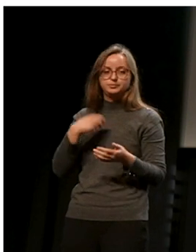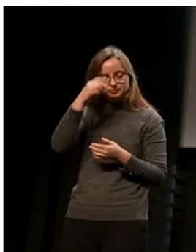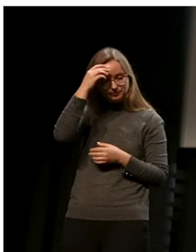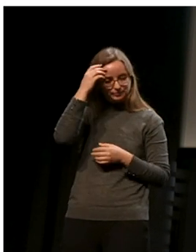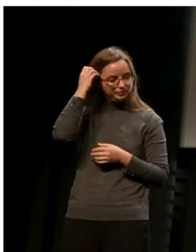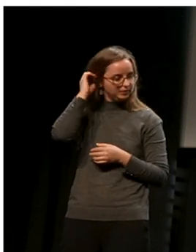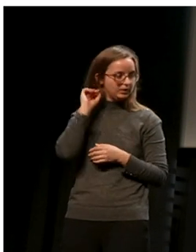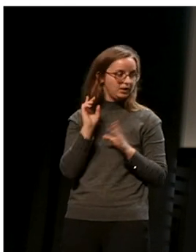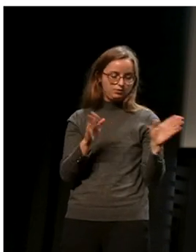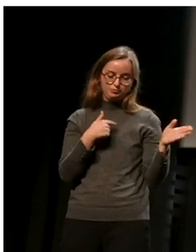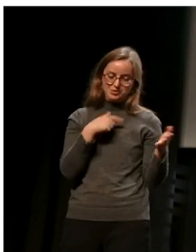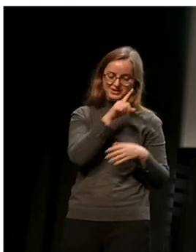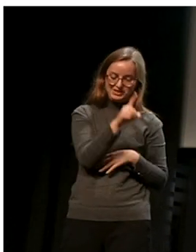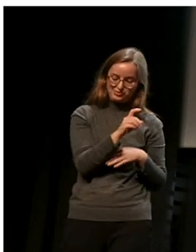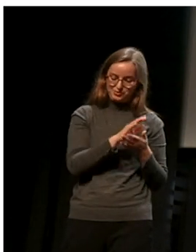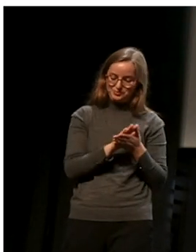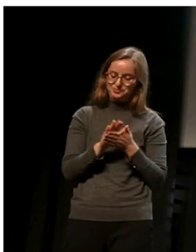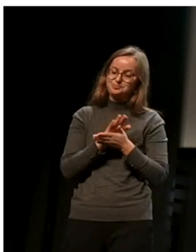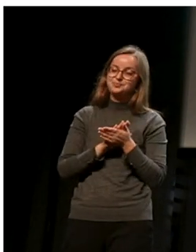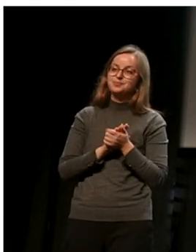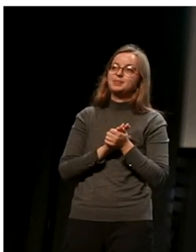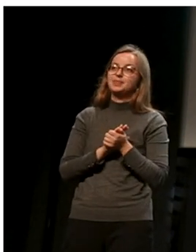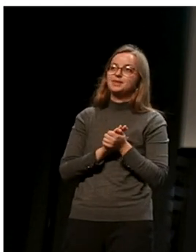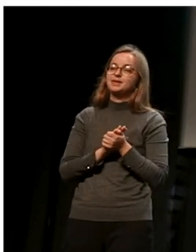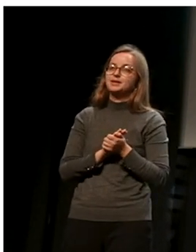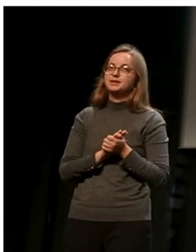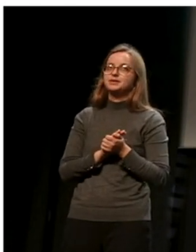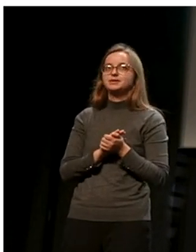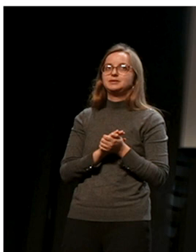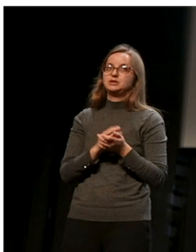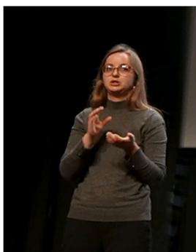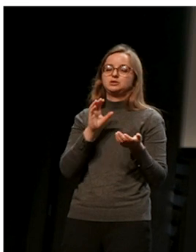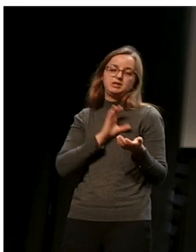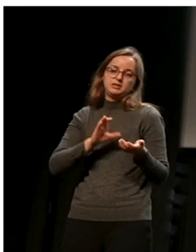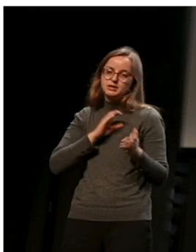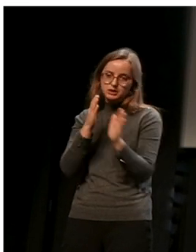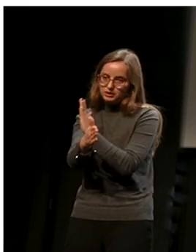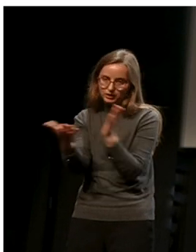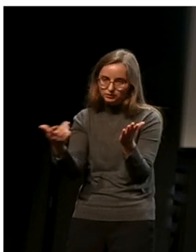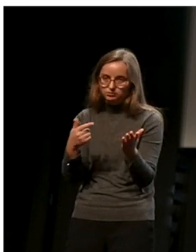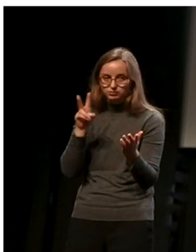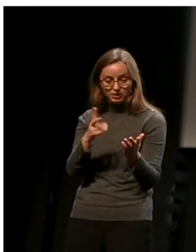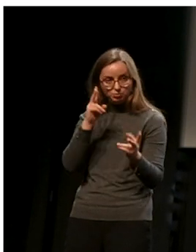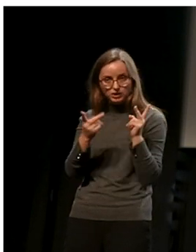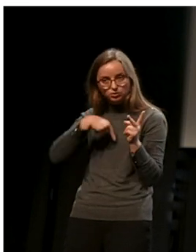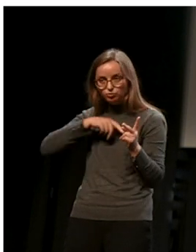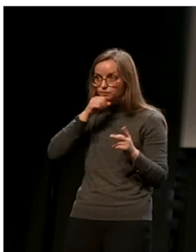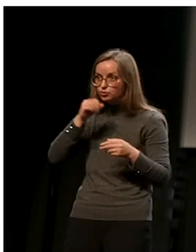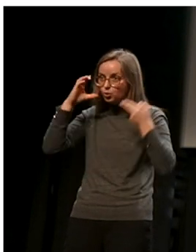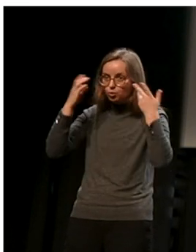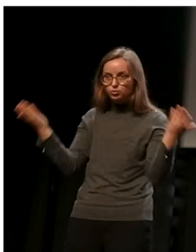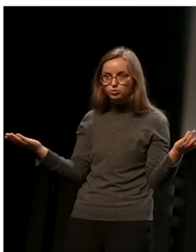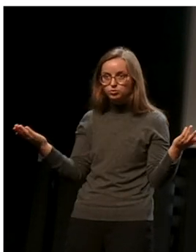c'est, est-ce que, et c'est là que je me fais l'avocat, est-ce que c'est pas... Je vais être assez cash quand même. Est-ce qu'on n'est pas vieux cons, en fait ?